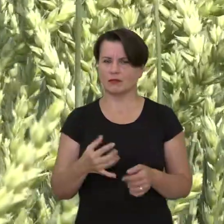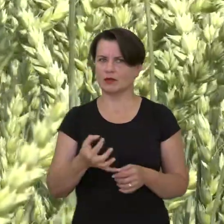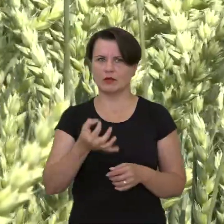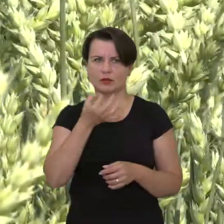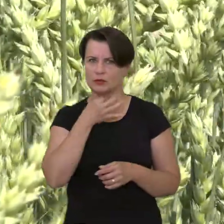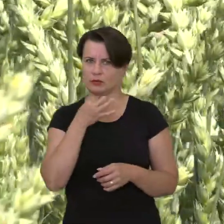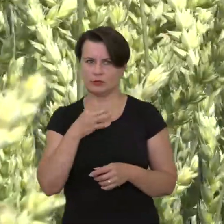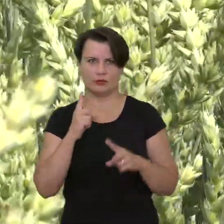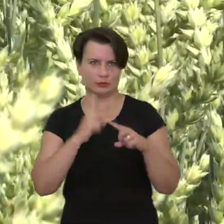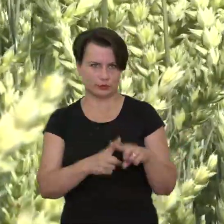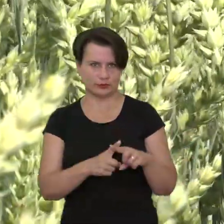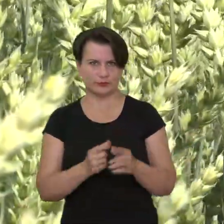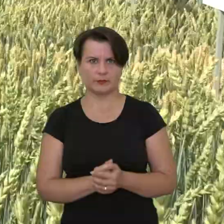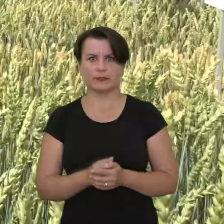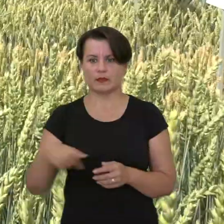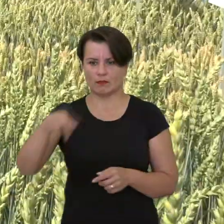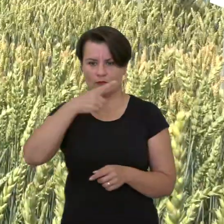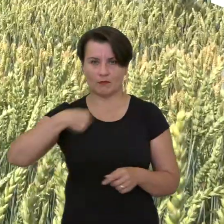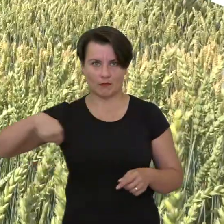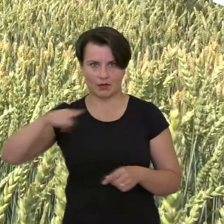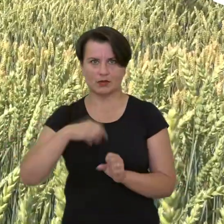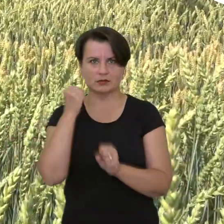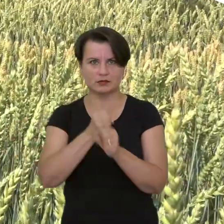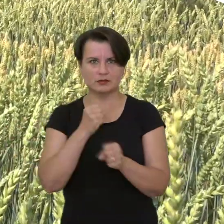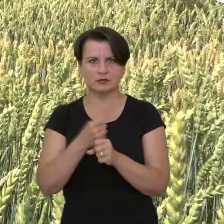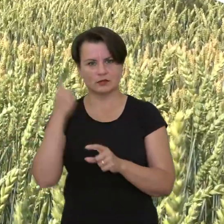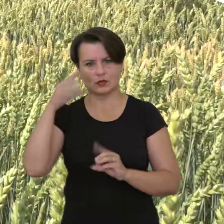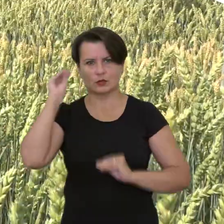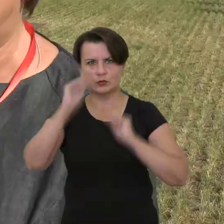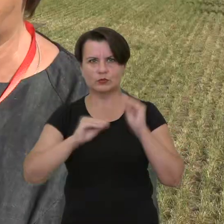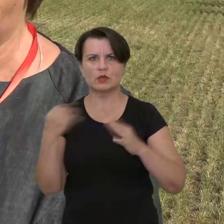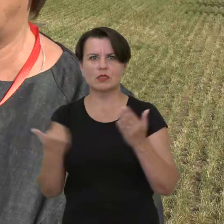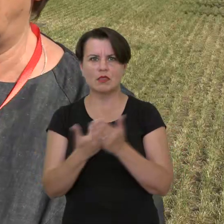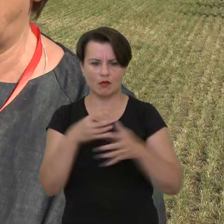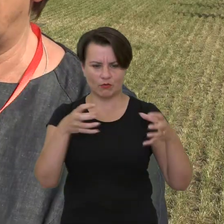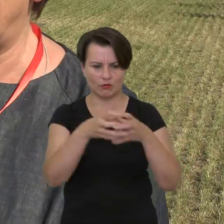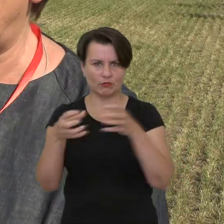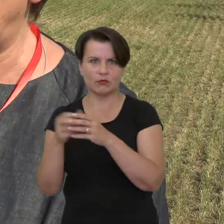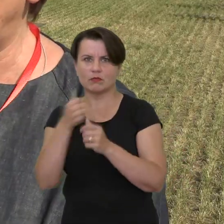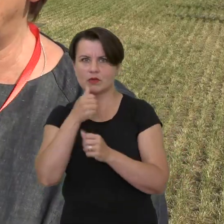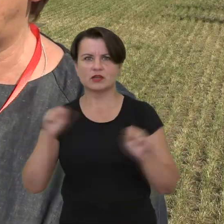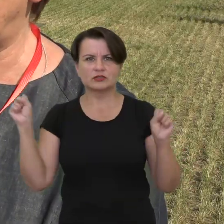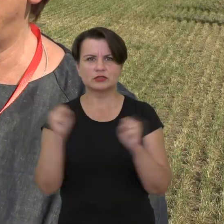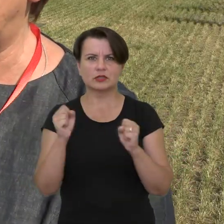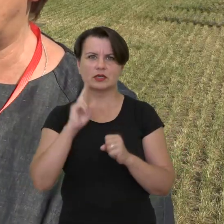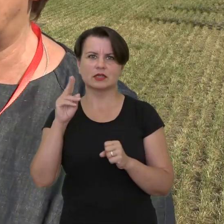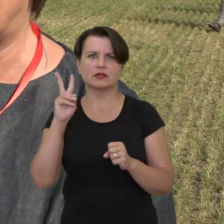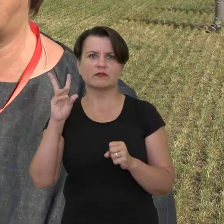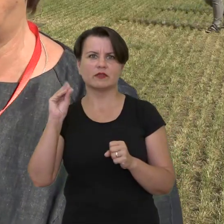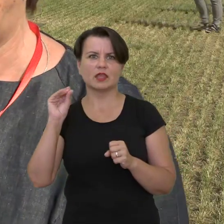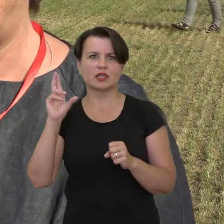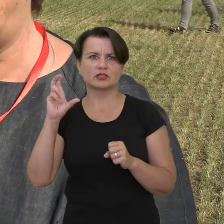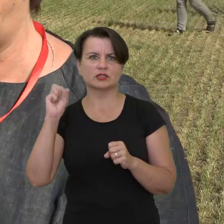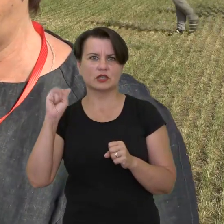kas neįmanoma. Tai mes dirbame, kurdami naujas veisles, kaip žeminių kviečių